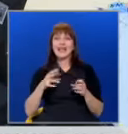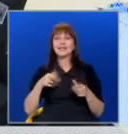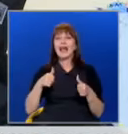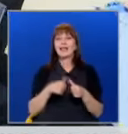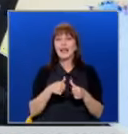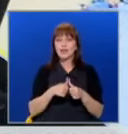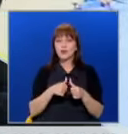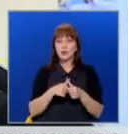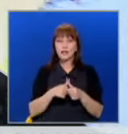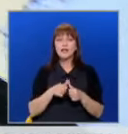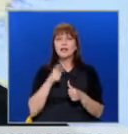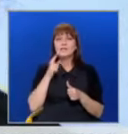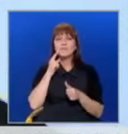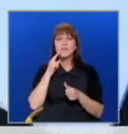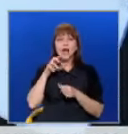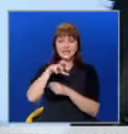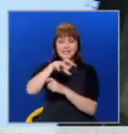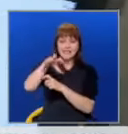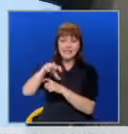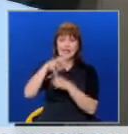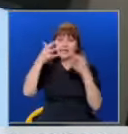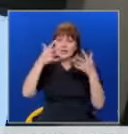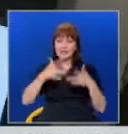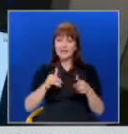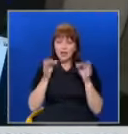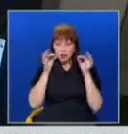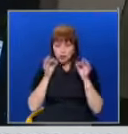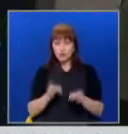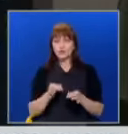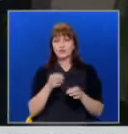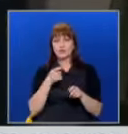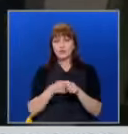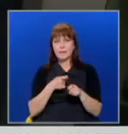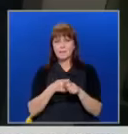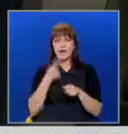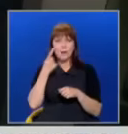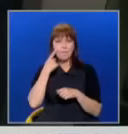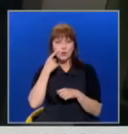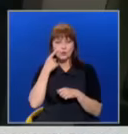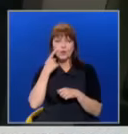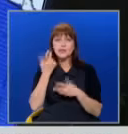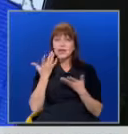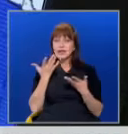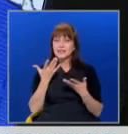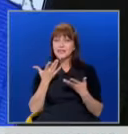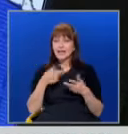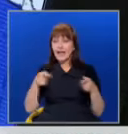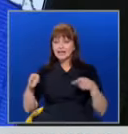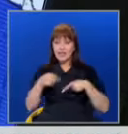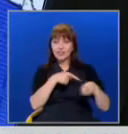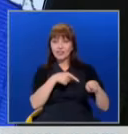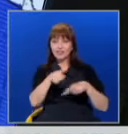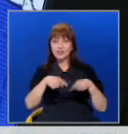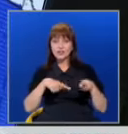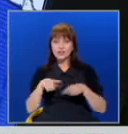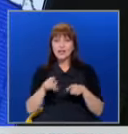На базата на сателитни данни с голяма точност се извършват симулации и се изработват прогнози за придвижването на седиментите. Те са